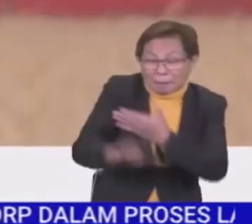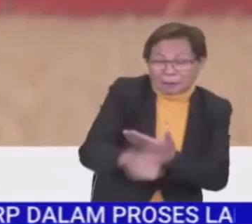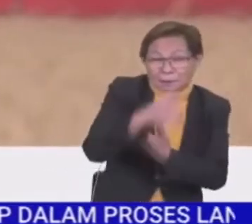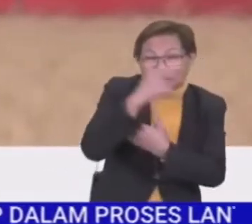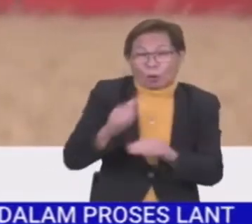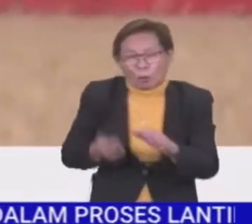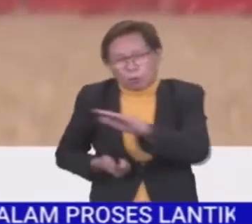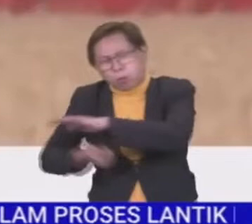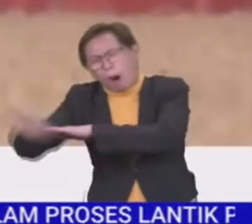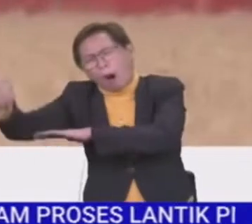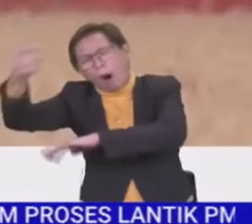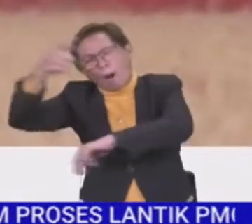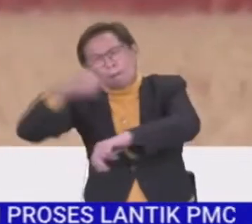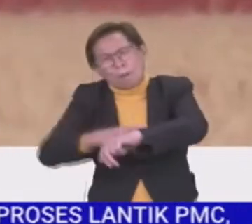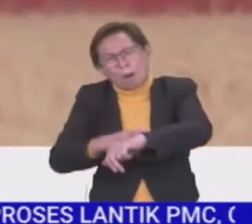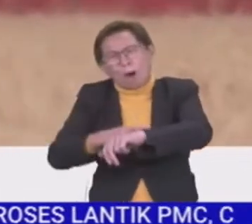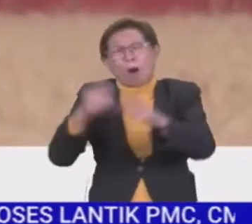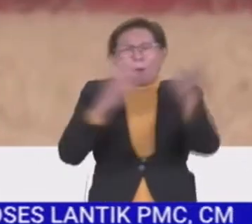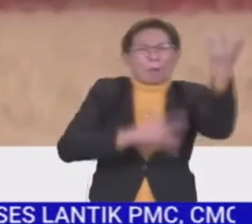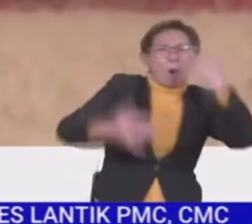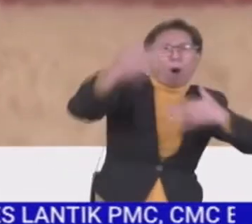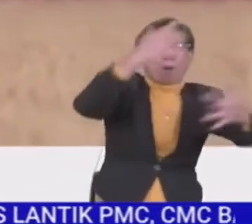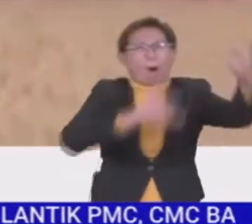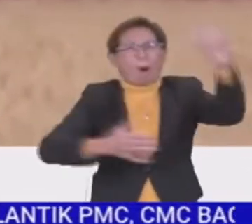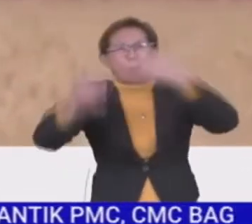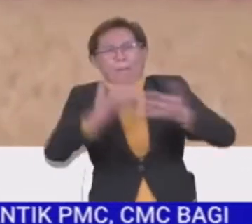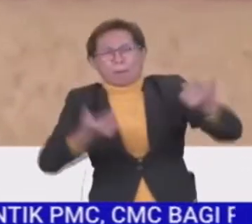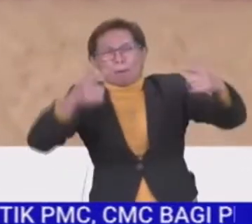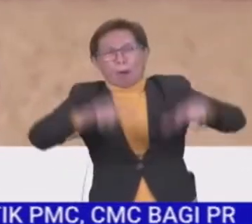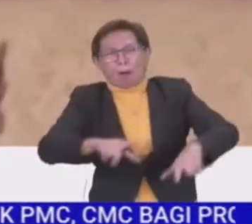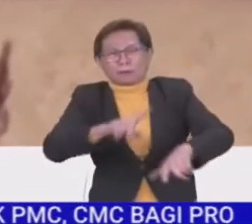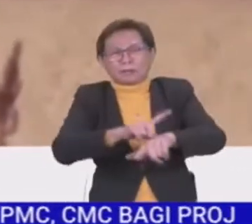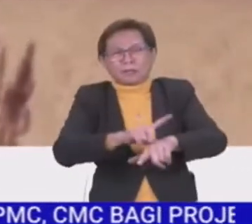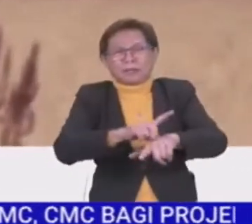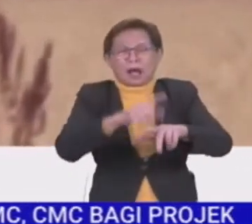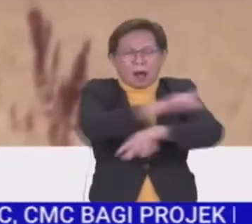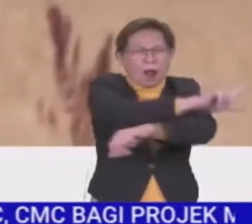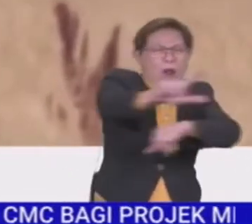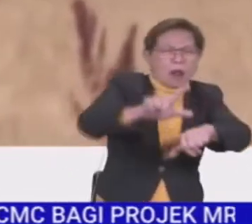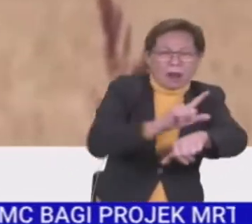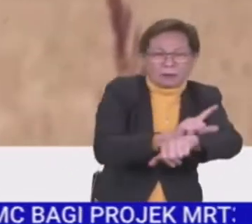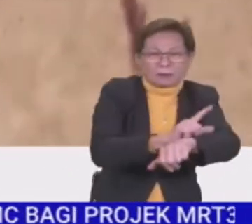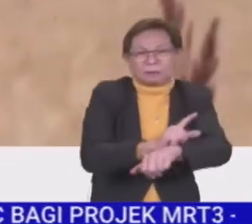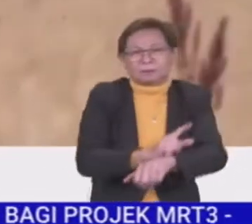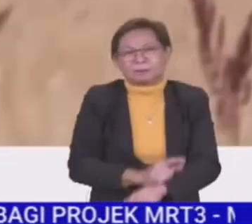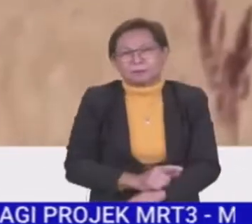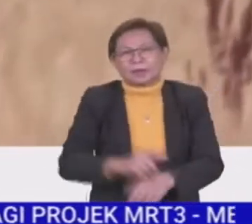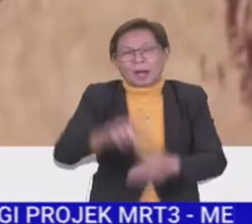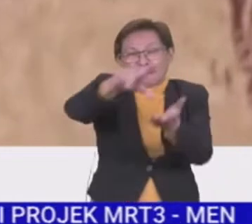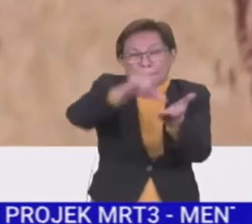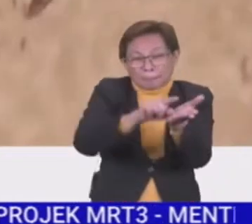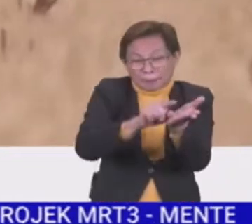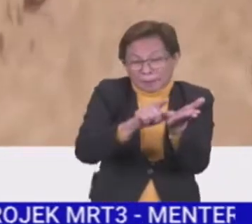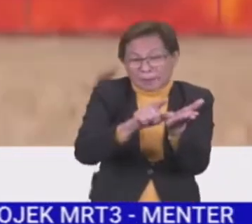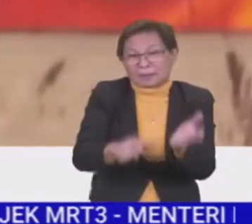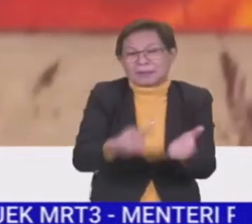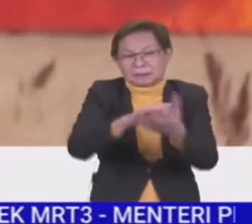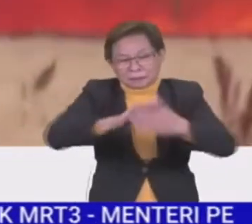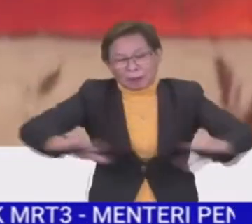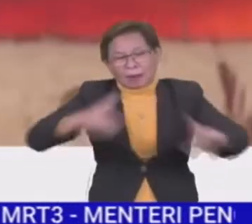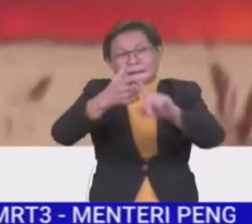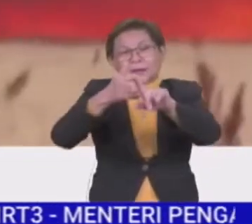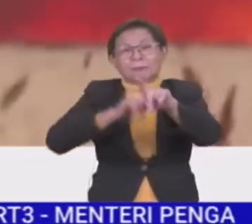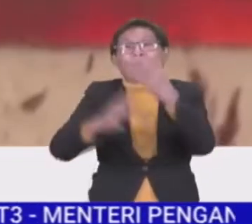dilihat melarikan diri ketika dihambat api besar dalam insiden di sebuah ladang. Menurut media tempatan, dia terselamat